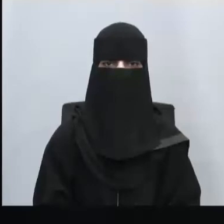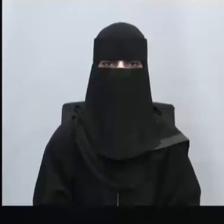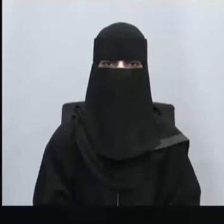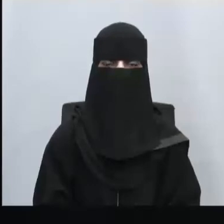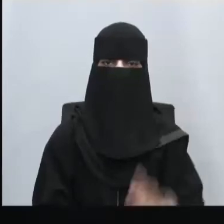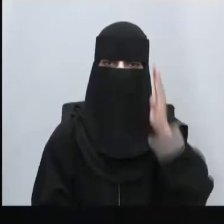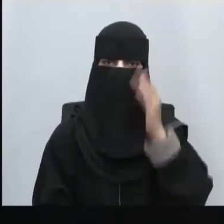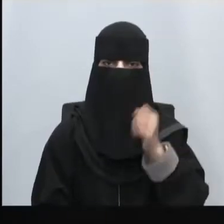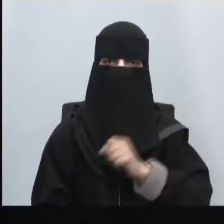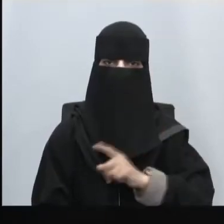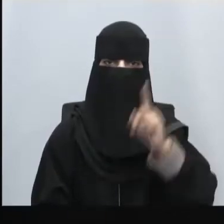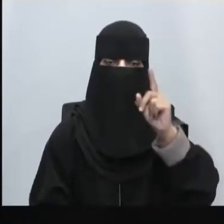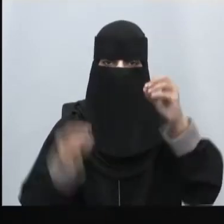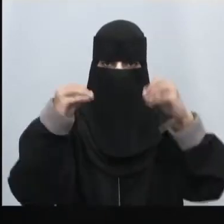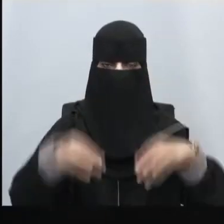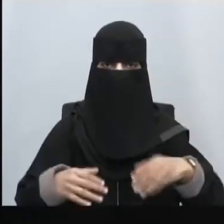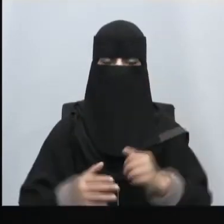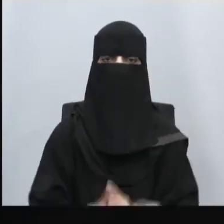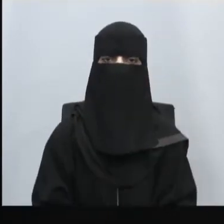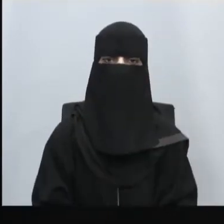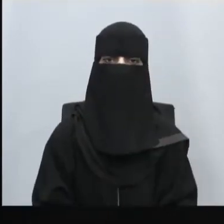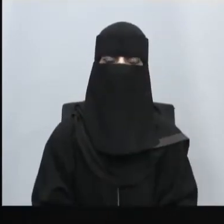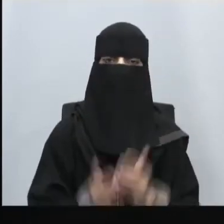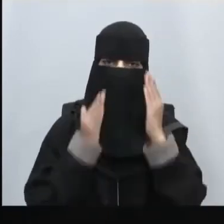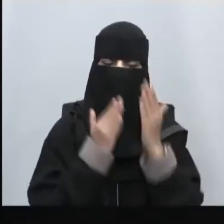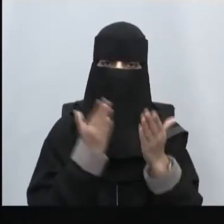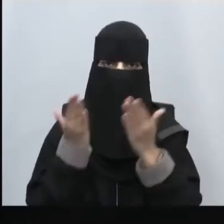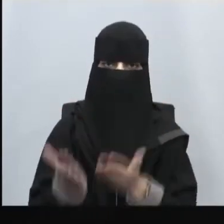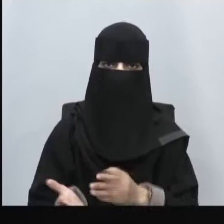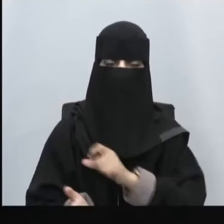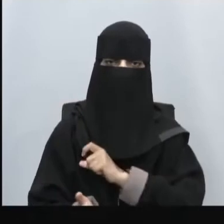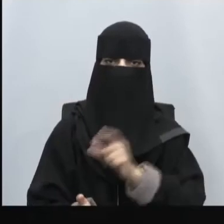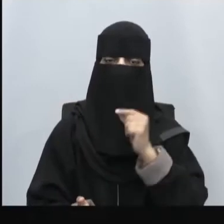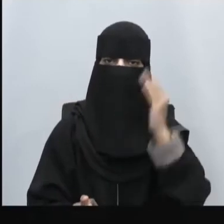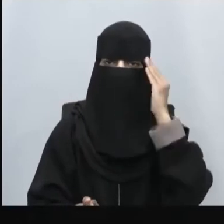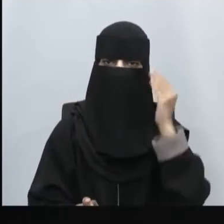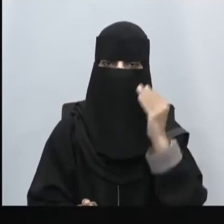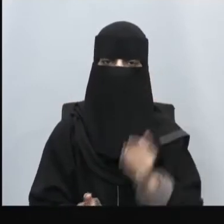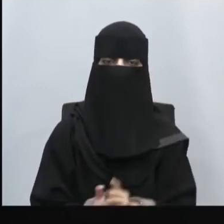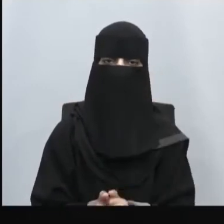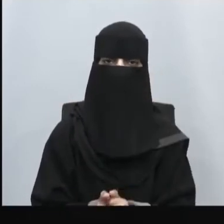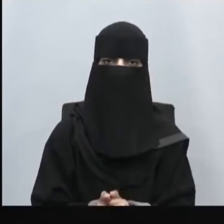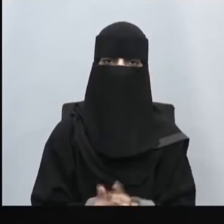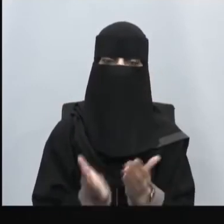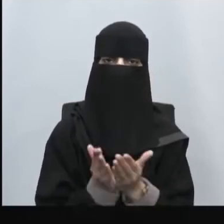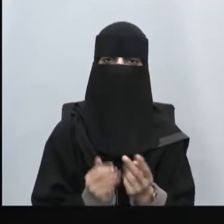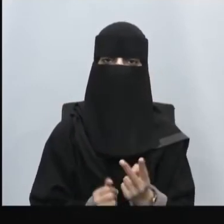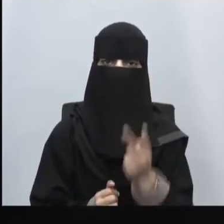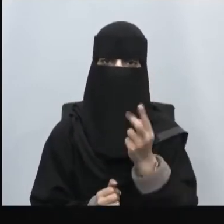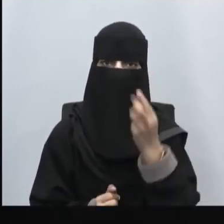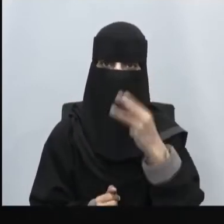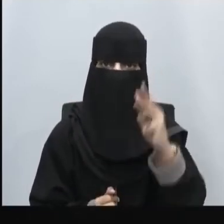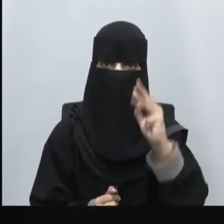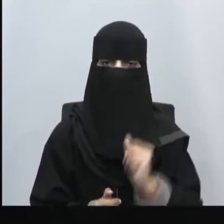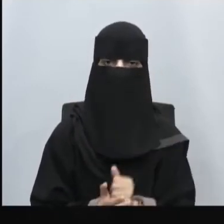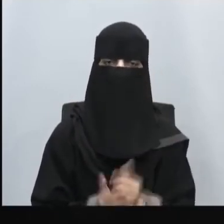السلام عليكم ورحمه الله وبركاته اهلا وسهلا طلابي وطالباتي الاعزاء بالصف الثاني متوسط